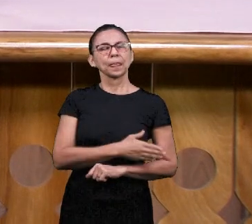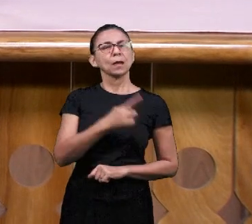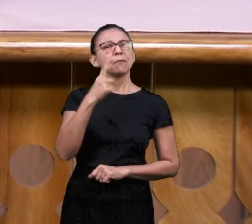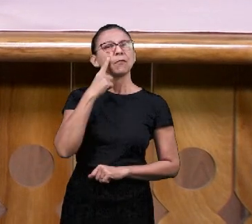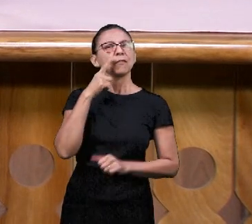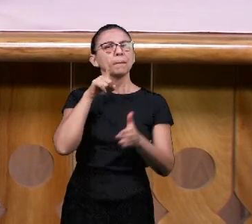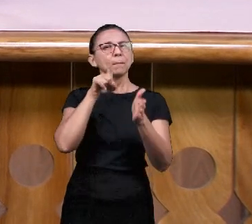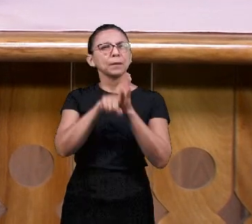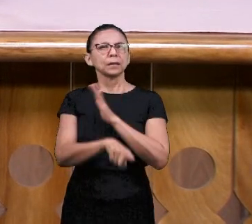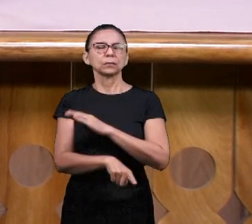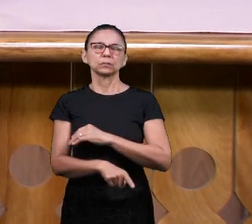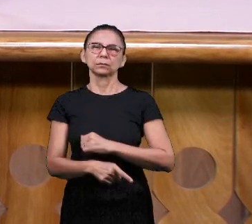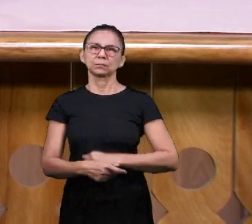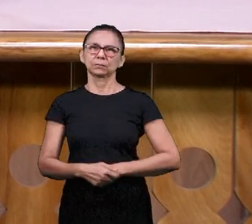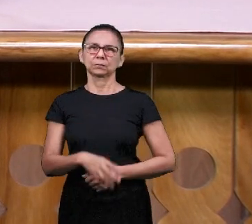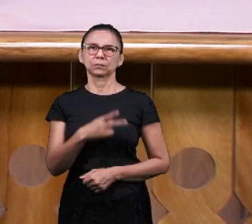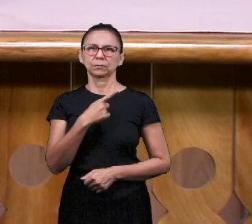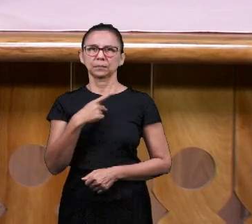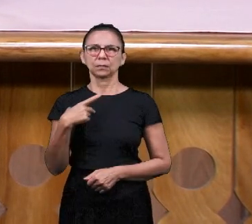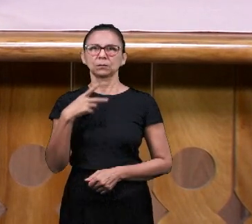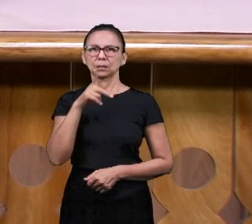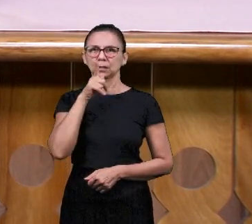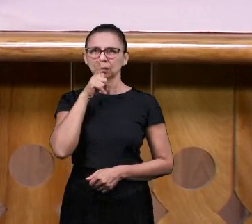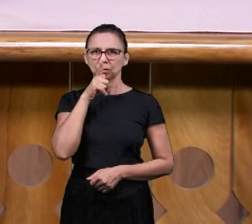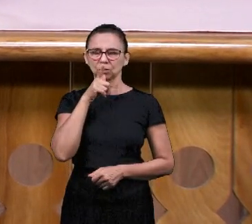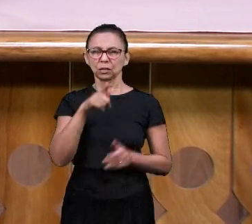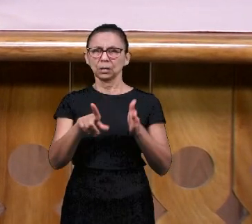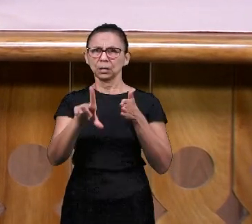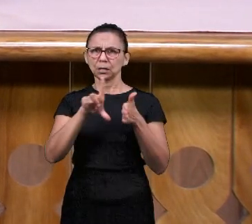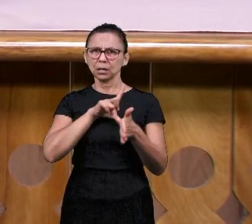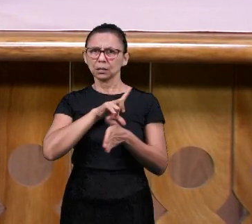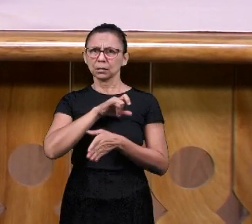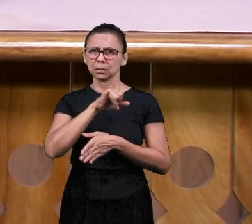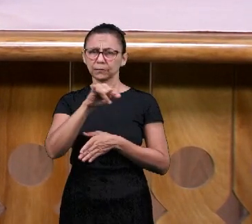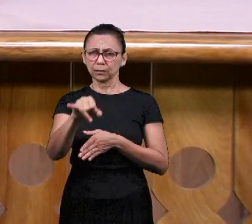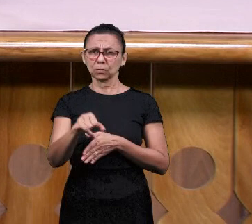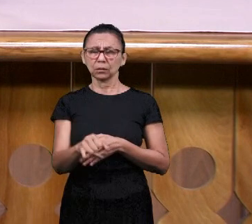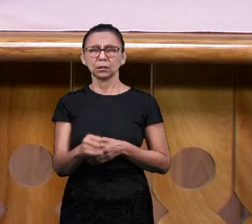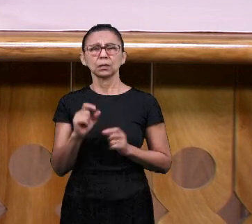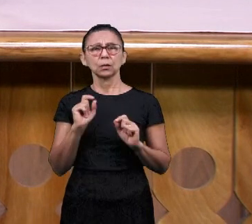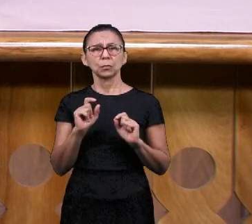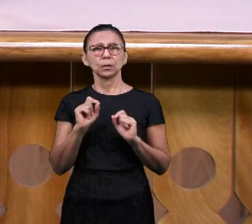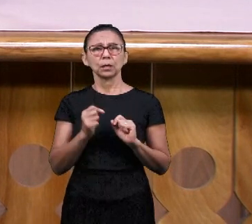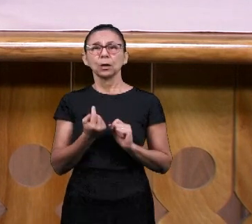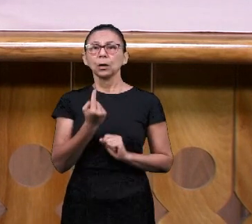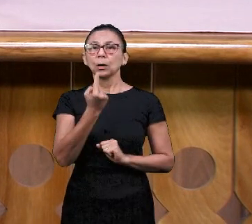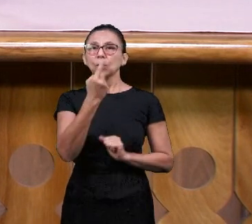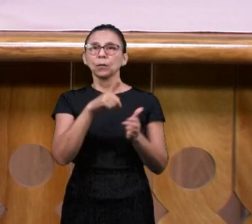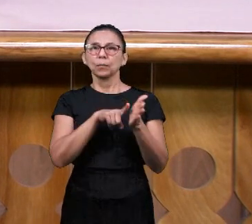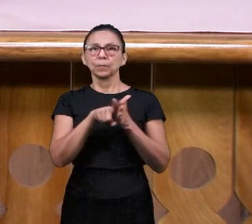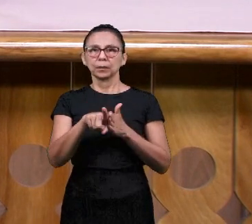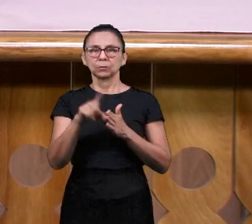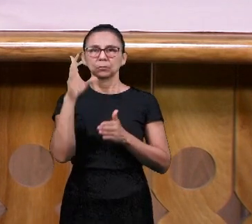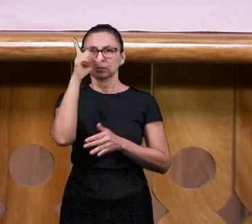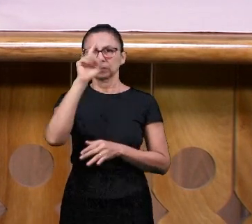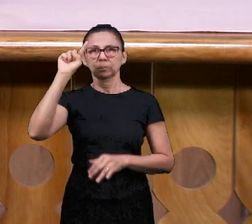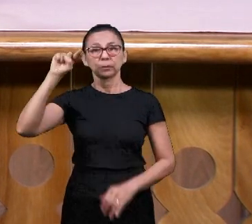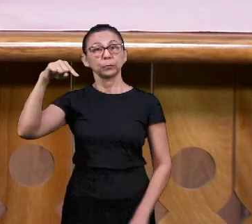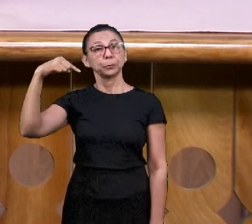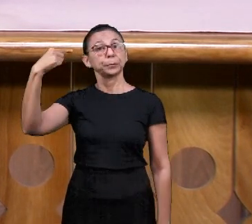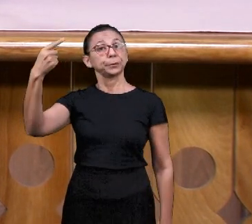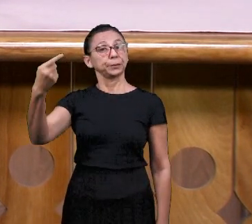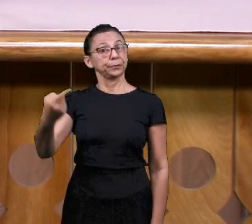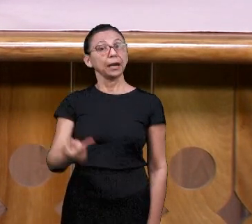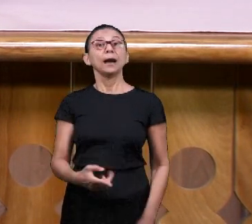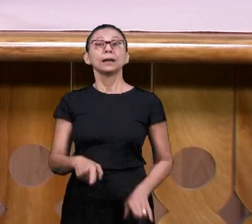Le passage de Déti a déjà anticipé cette information. On aura une seule question pour dimanche prochain. Il y a